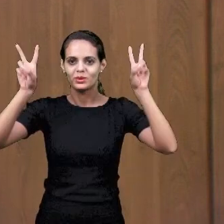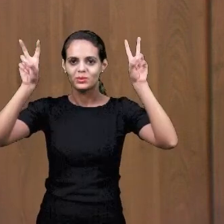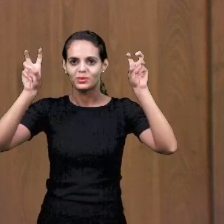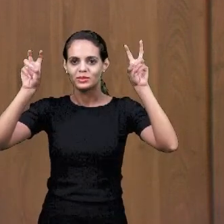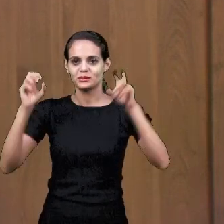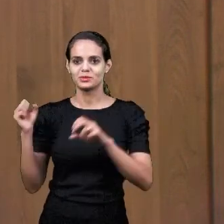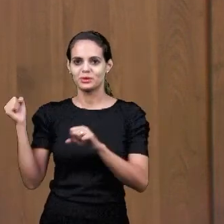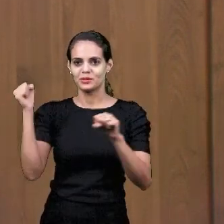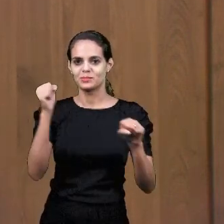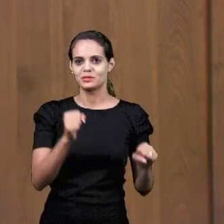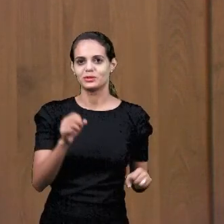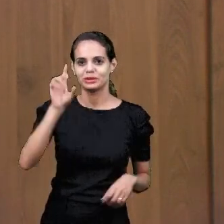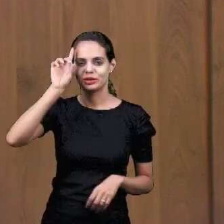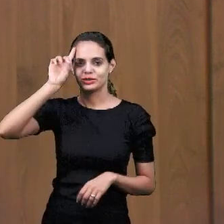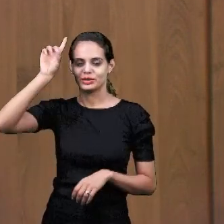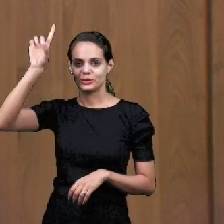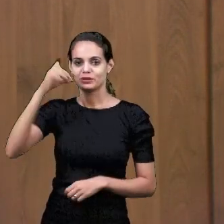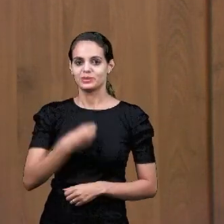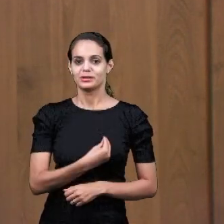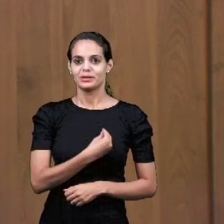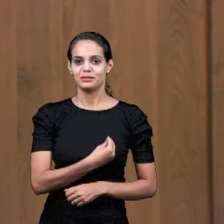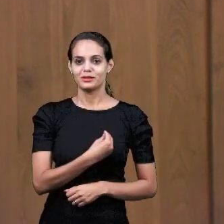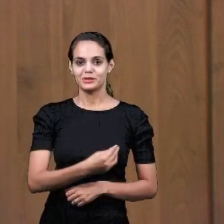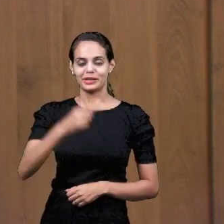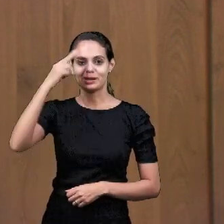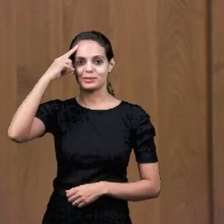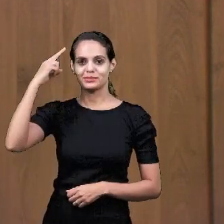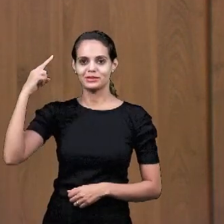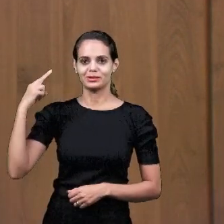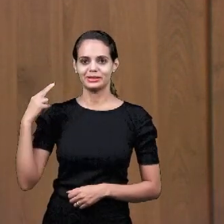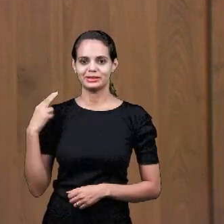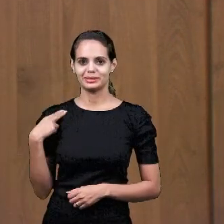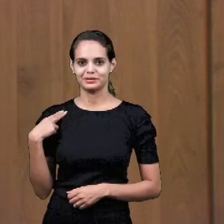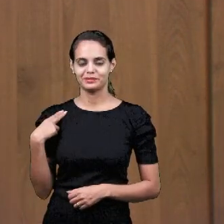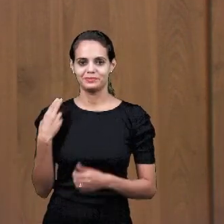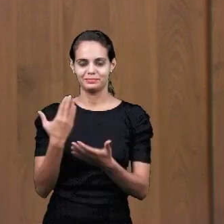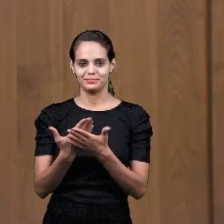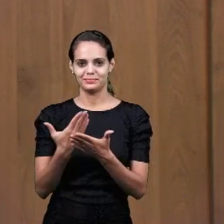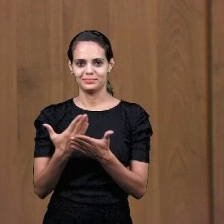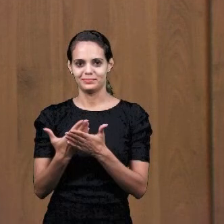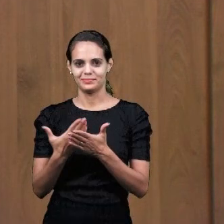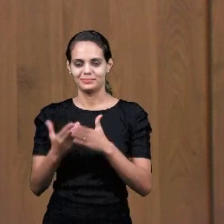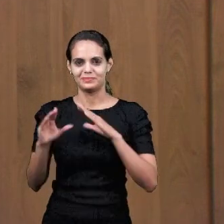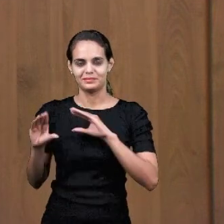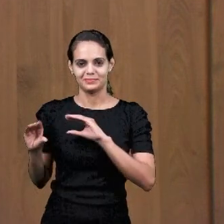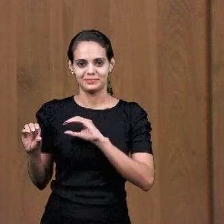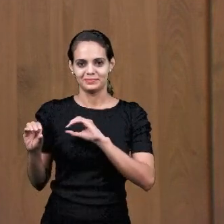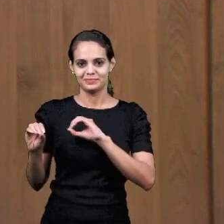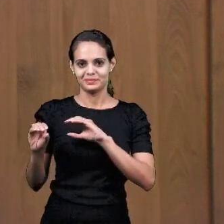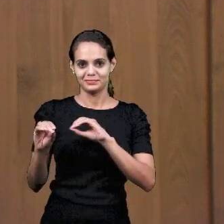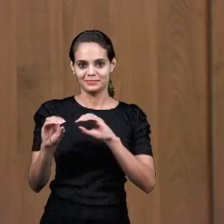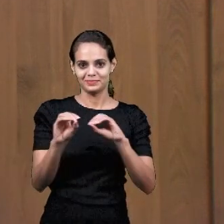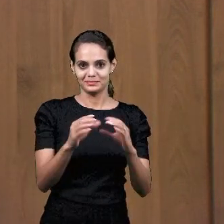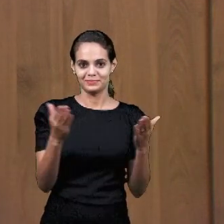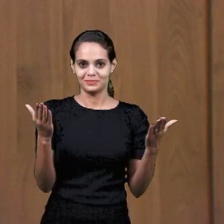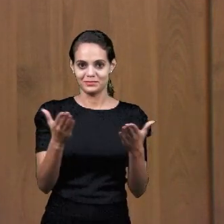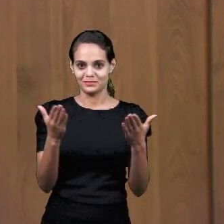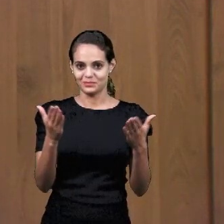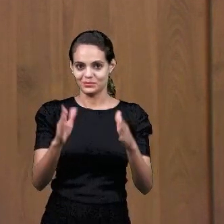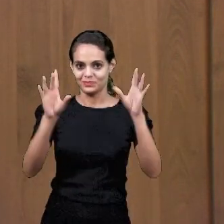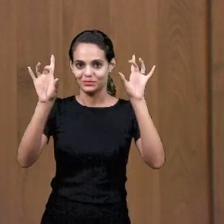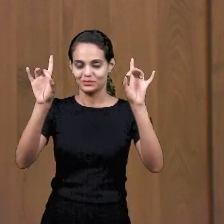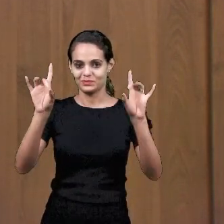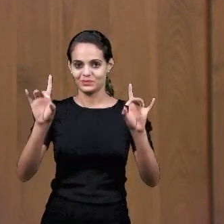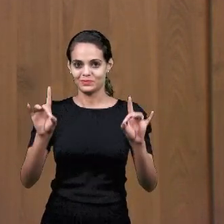cette étude en spécial, nous allons lire sur l'histoire de la rencontre de Joseph avec ses frères. Nous allons lire avec moi la